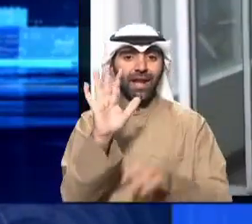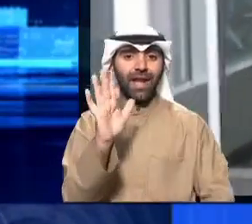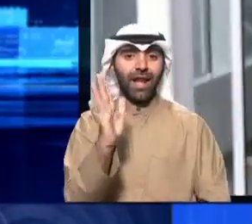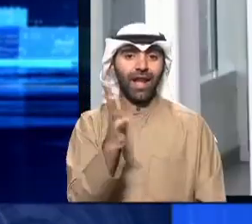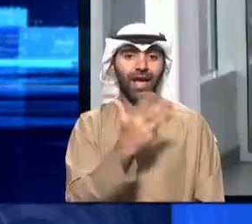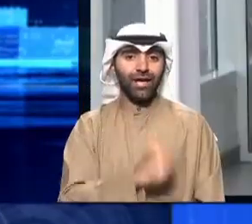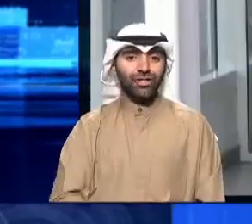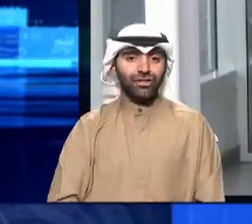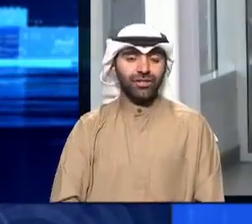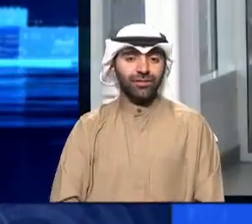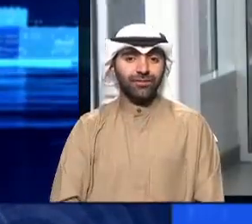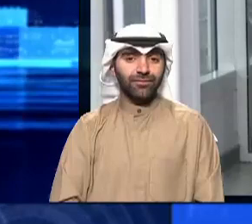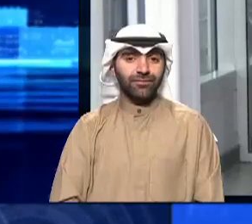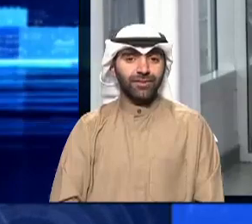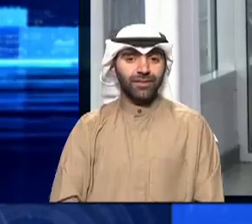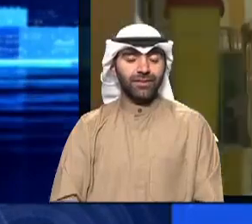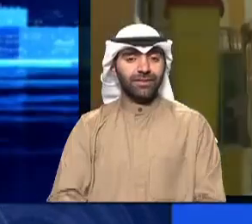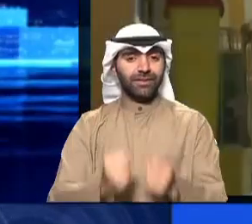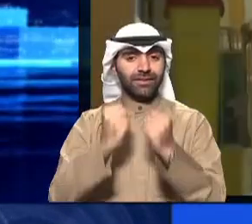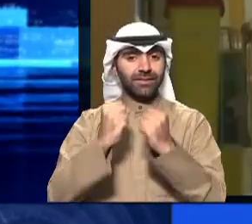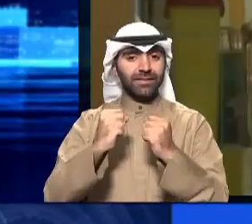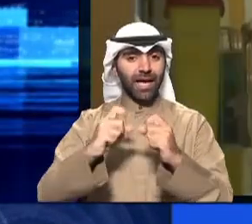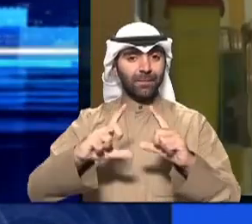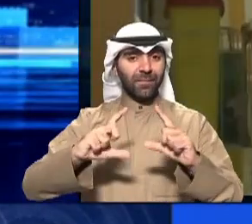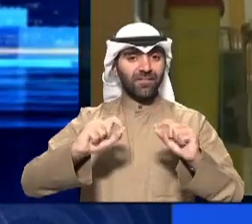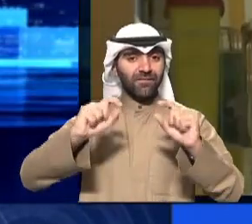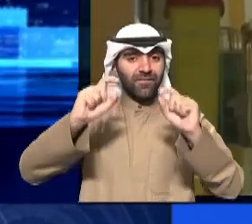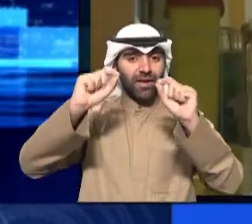7 أيام على 7 أيام، يشمل قرار الحجر الصحي